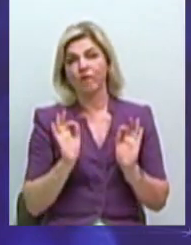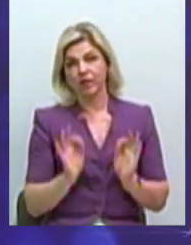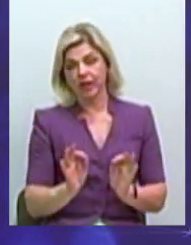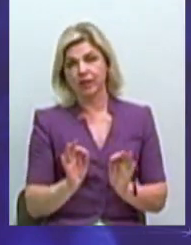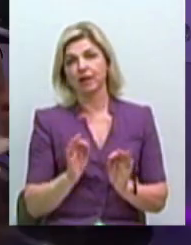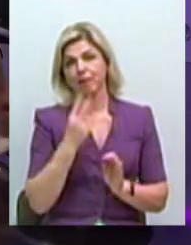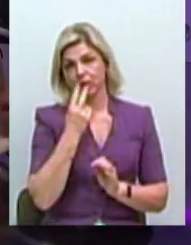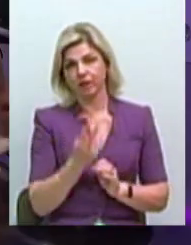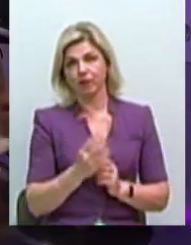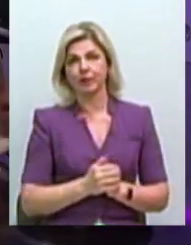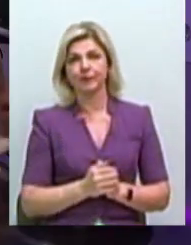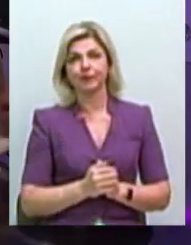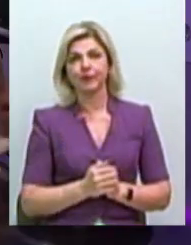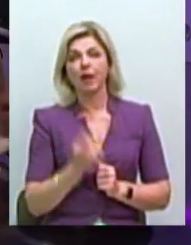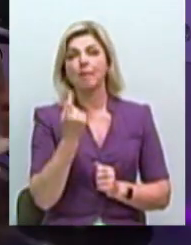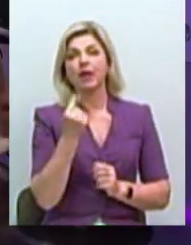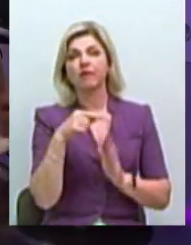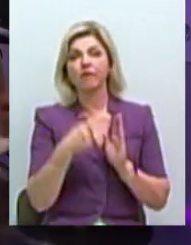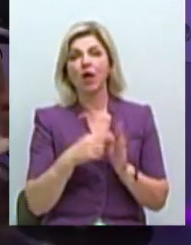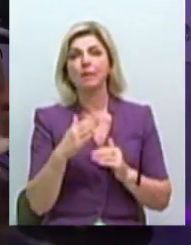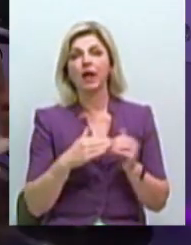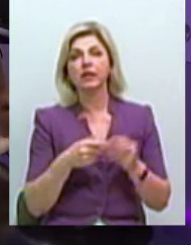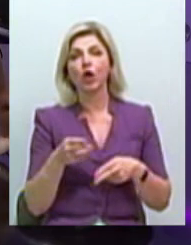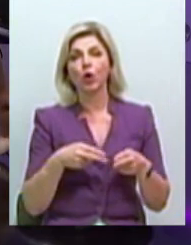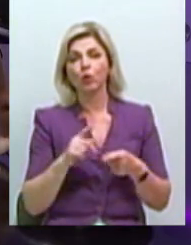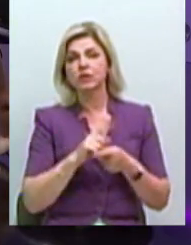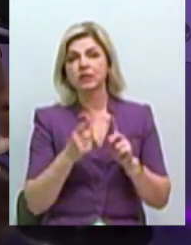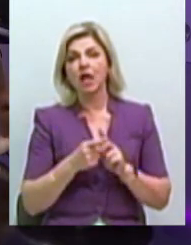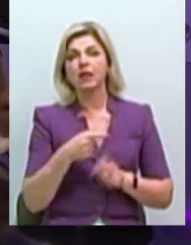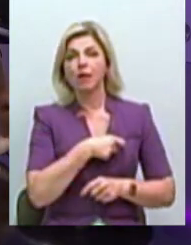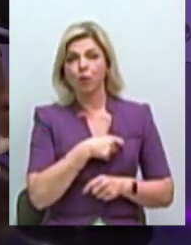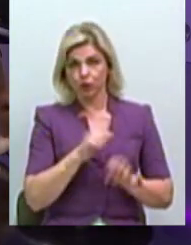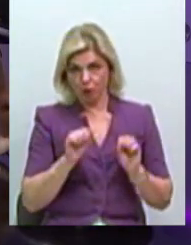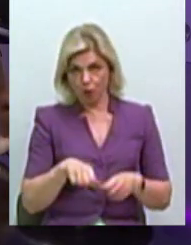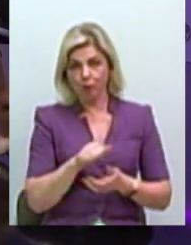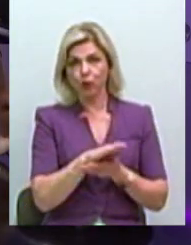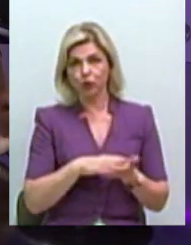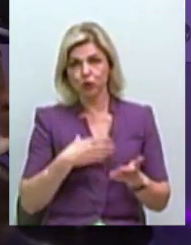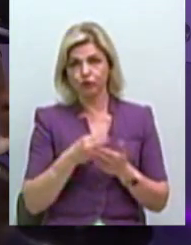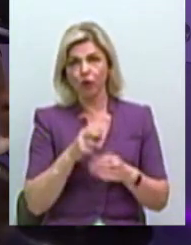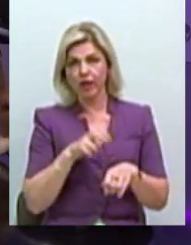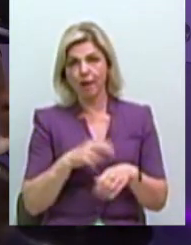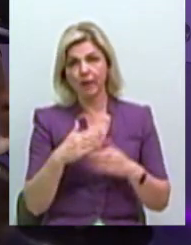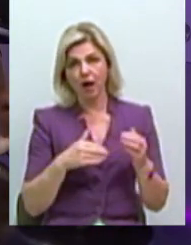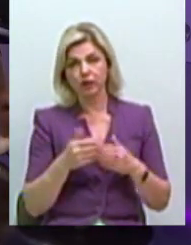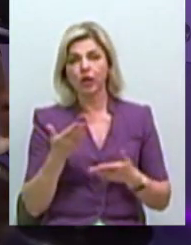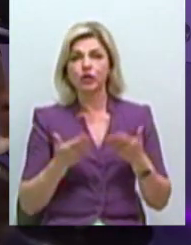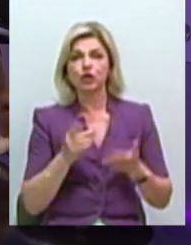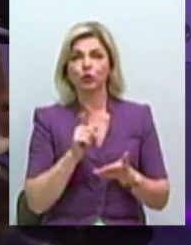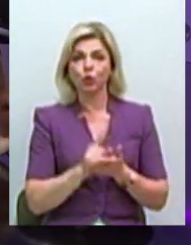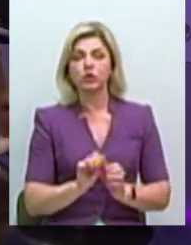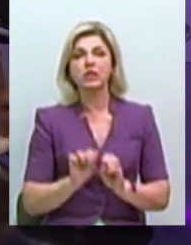вже подивимося. Отже, практикуючий хірург, ставши народним депутатом, може продовжувати свою лікарську практику? Чи має